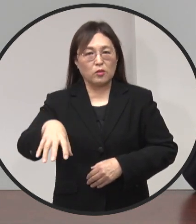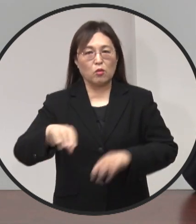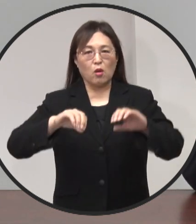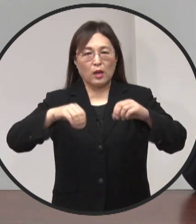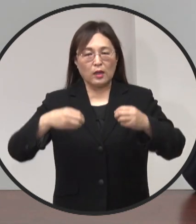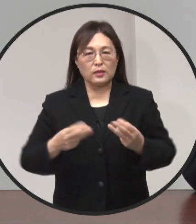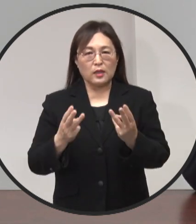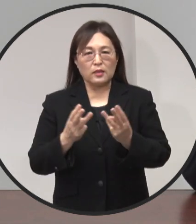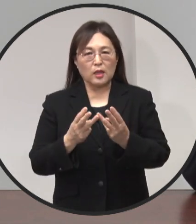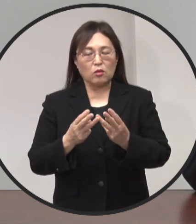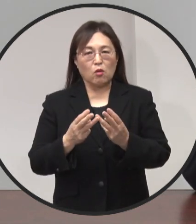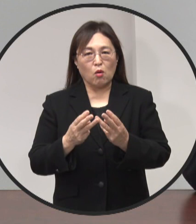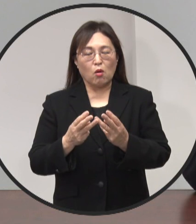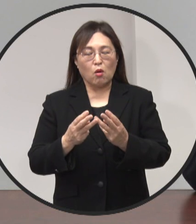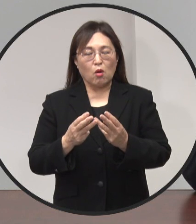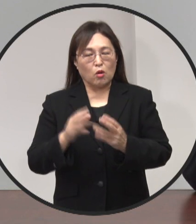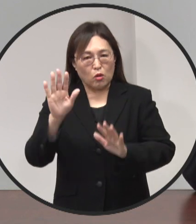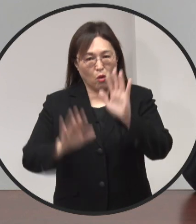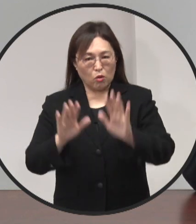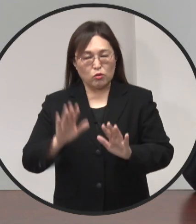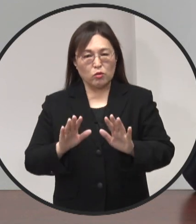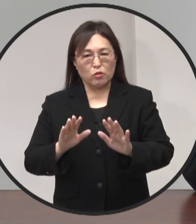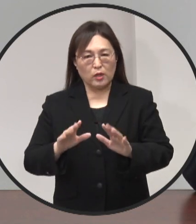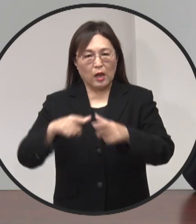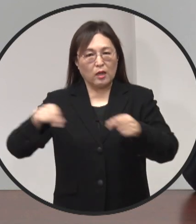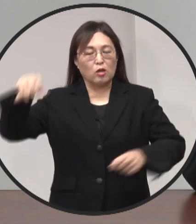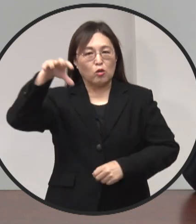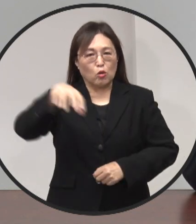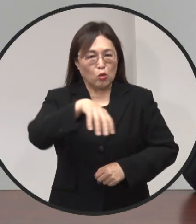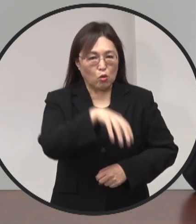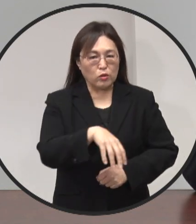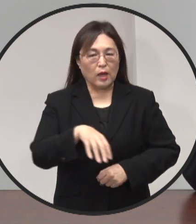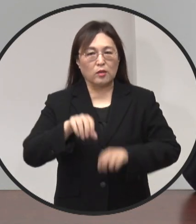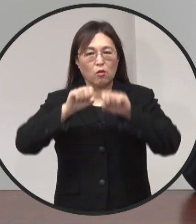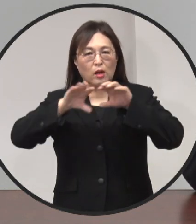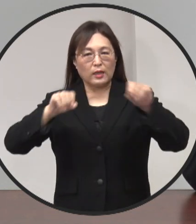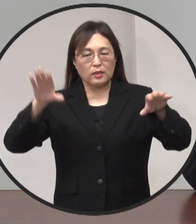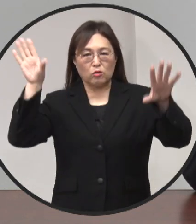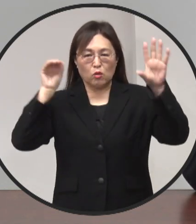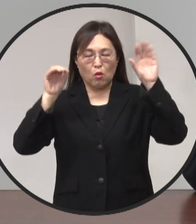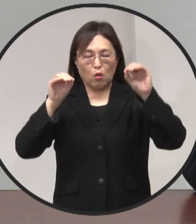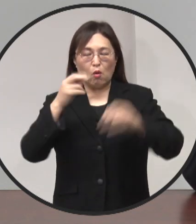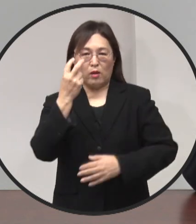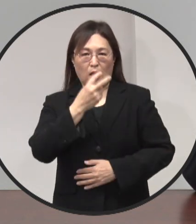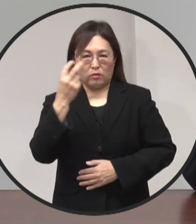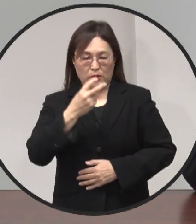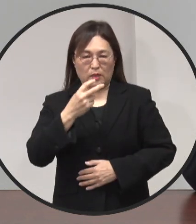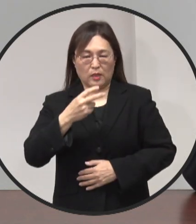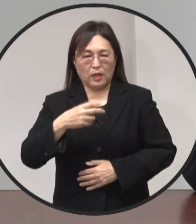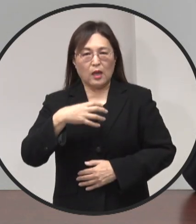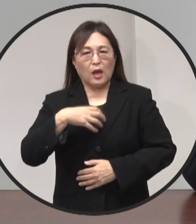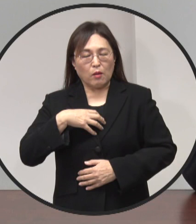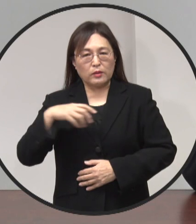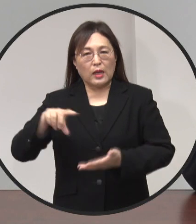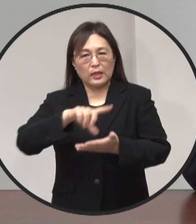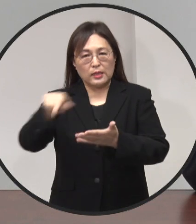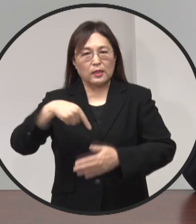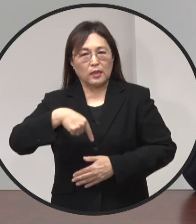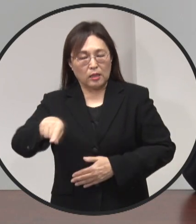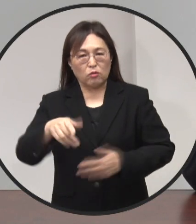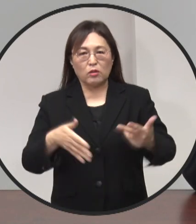移動先の感染状況や都道府県が出す情報などを確認してリスクが高い地域への色や